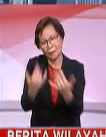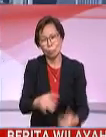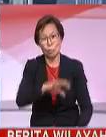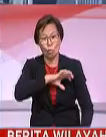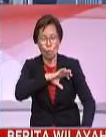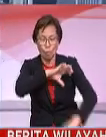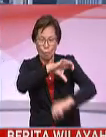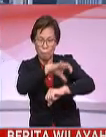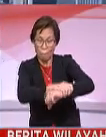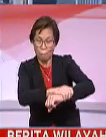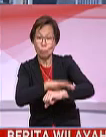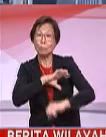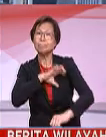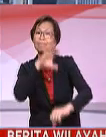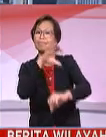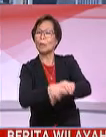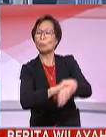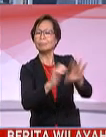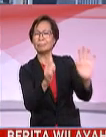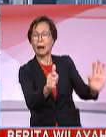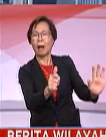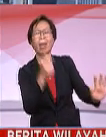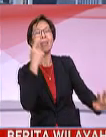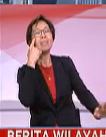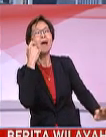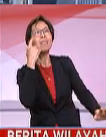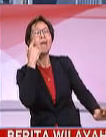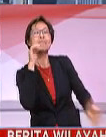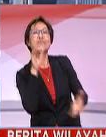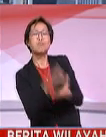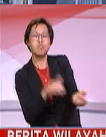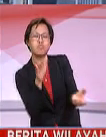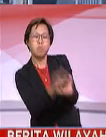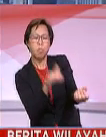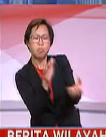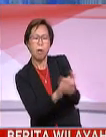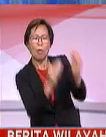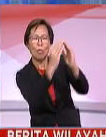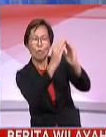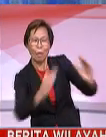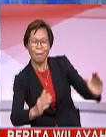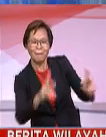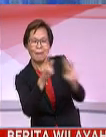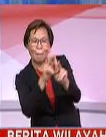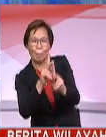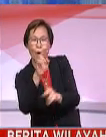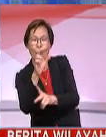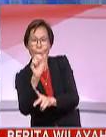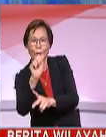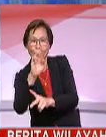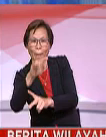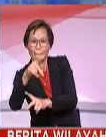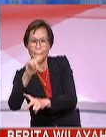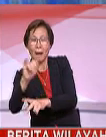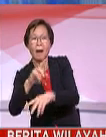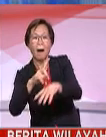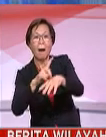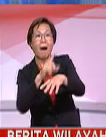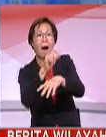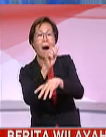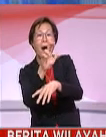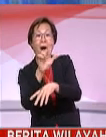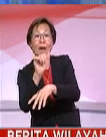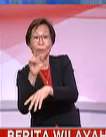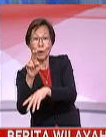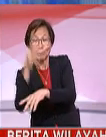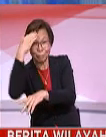Polis menahan 6 individu yang sedang leka berjudi di sebuah rumah di Kampung Rambai, Mata Air, Arau. Serbuan